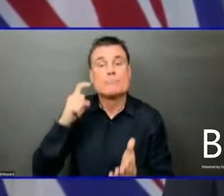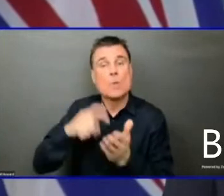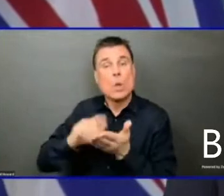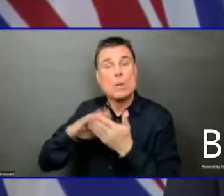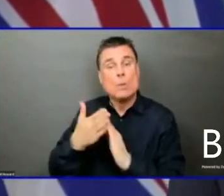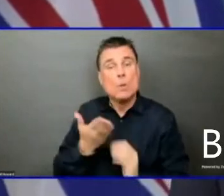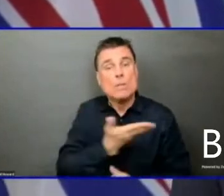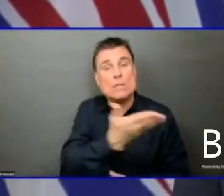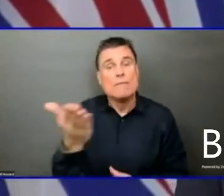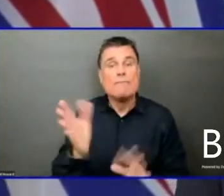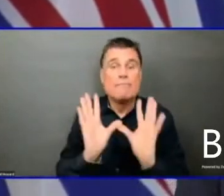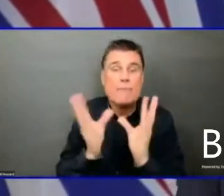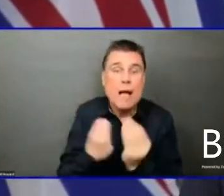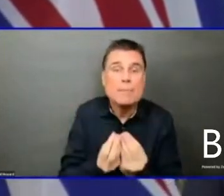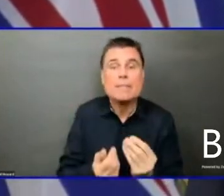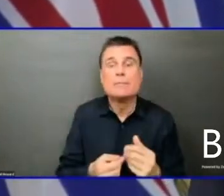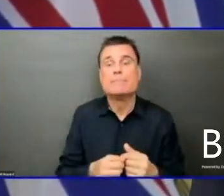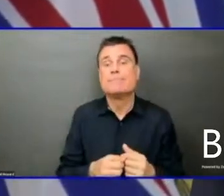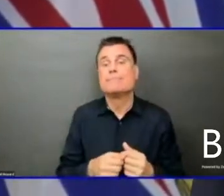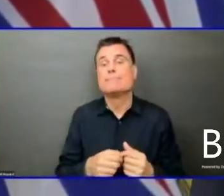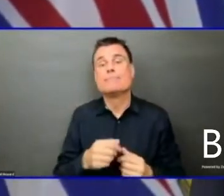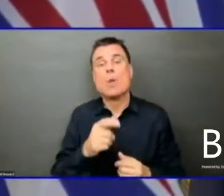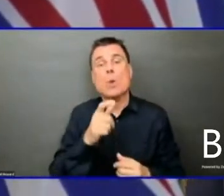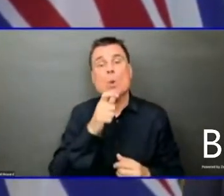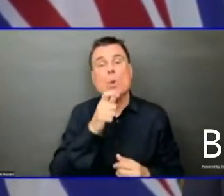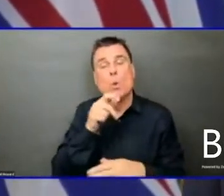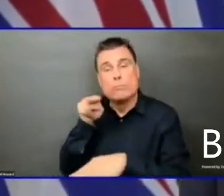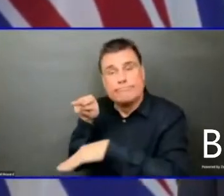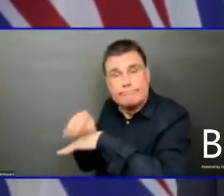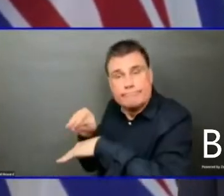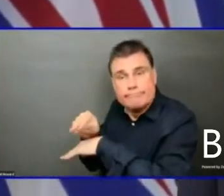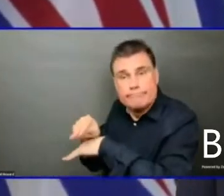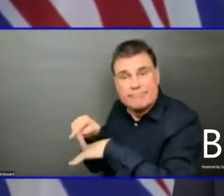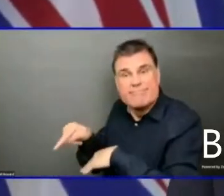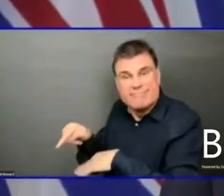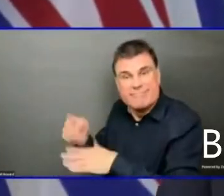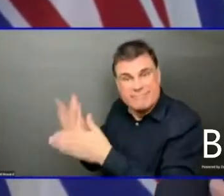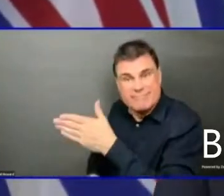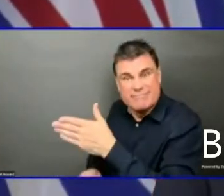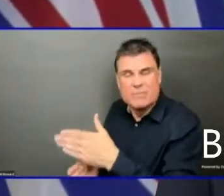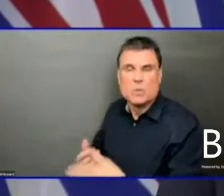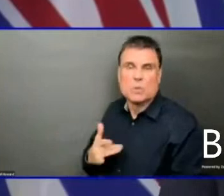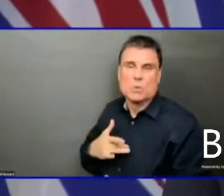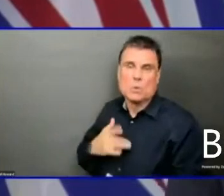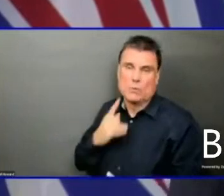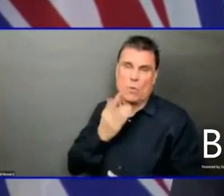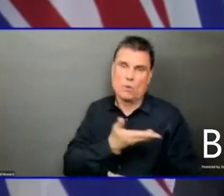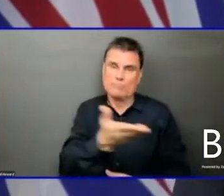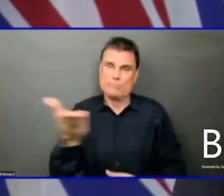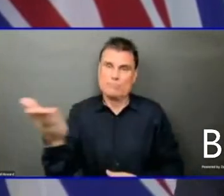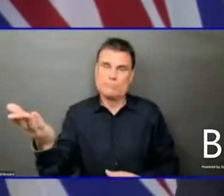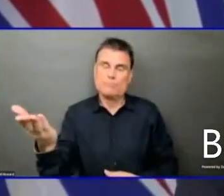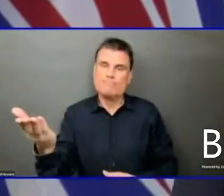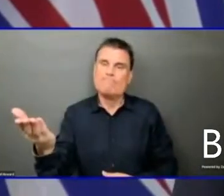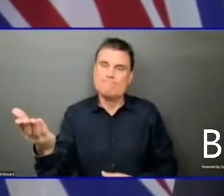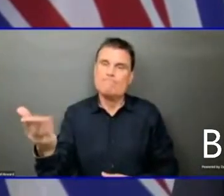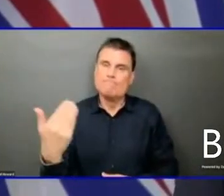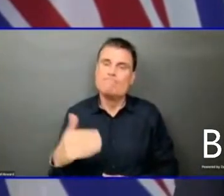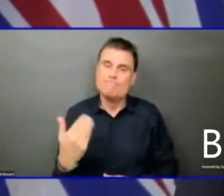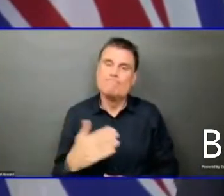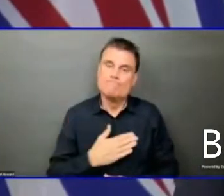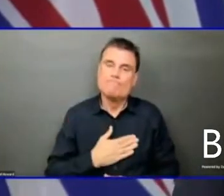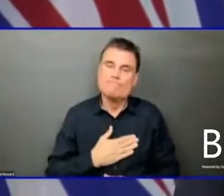失 losses, 去 the 都 profound 是对 losses 社 that have 区 occurred during 对 this pandemic. 家庭的 And they 重大 remind 损 us as 失 well， 这个 of the 损失是 need 弥补 and 不 all 回 of 来 our 的。 need